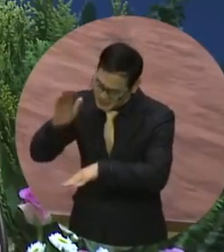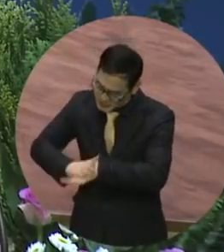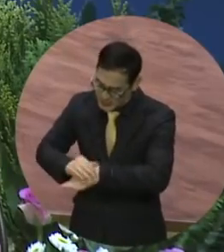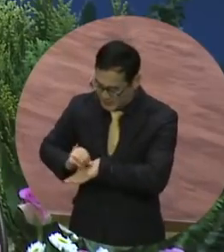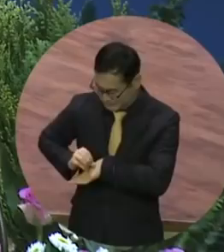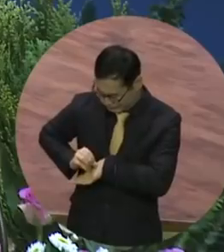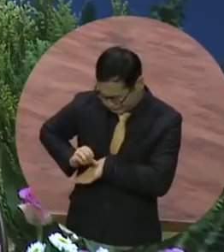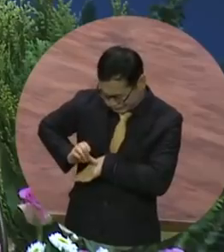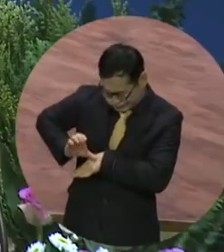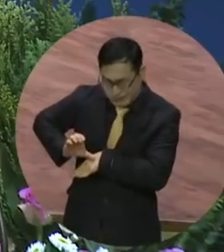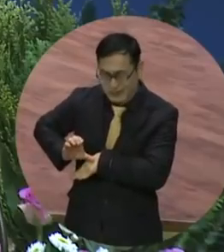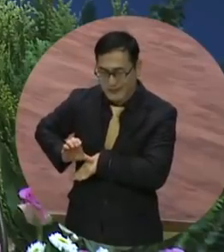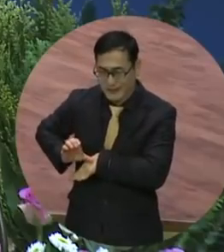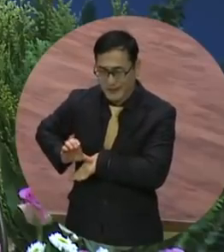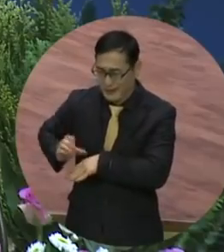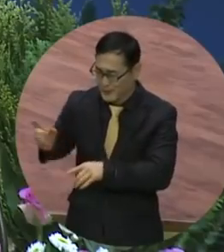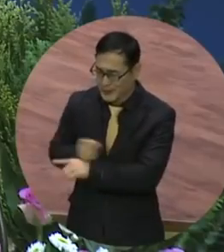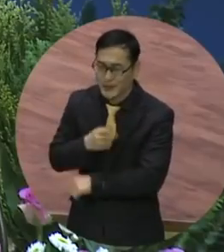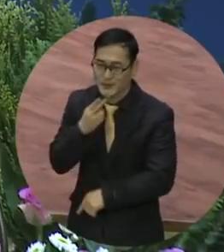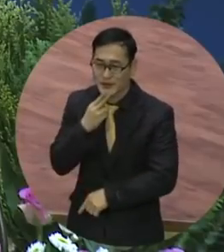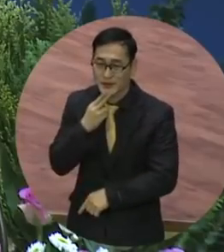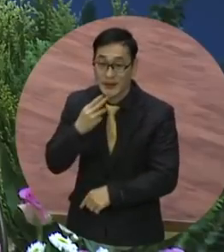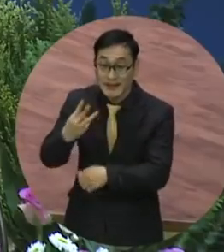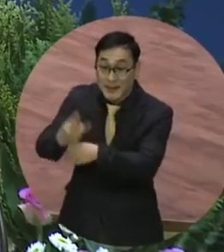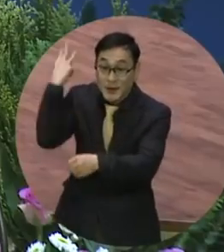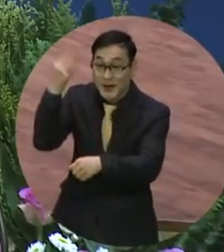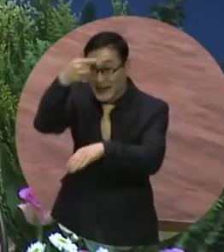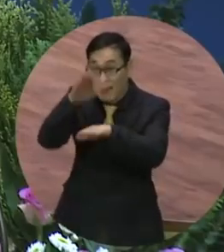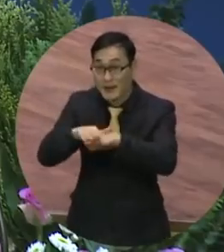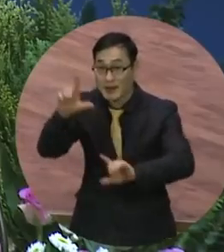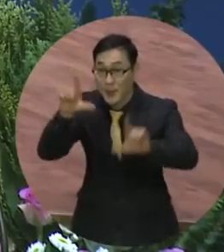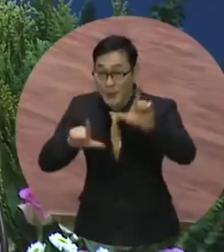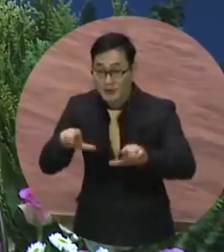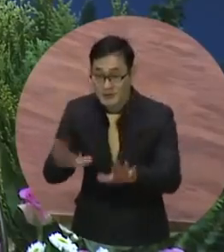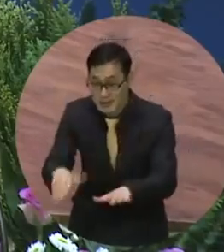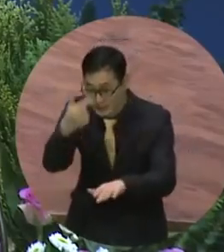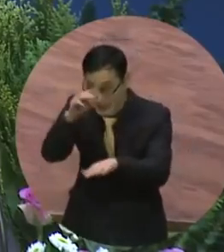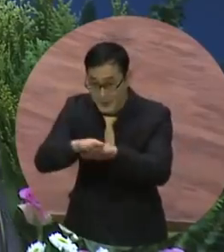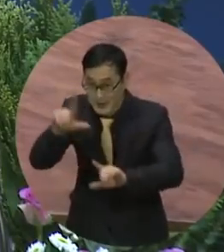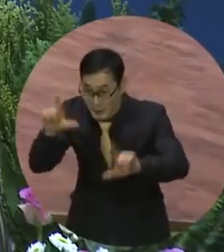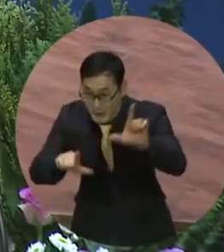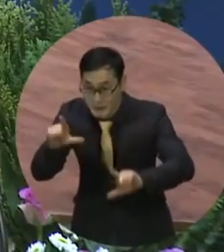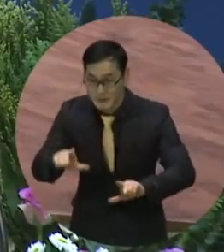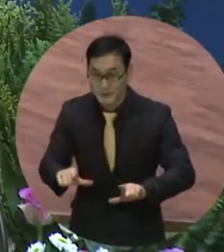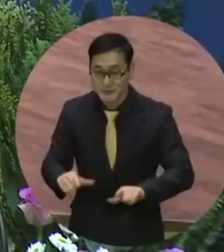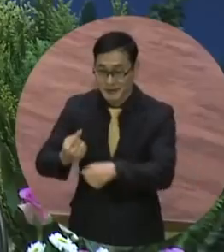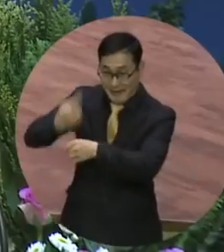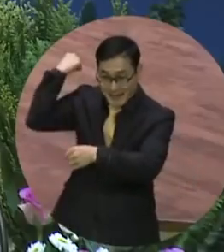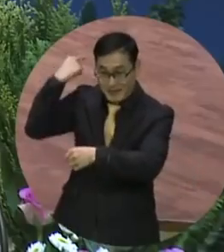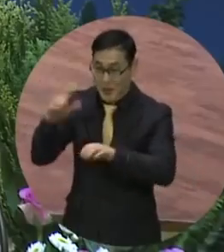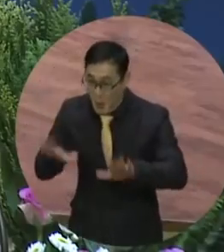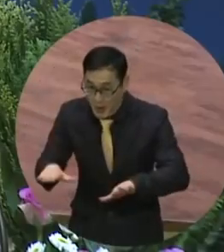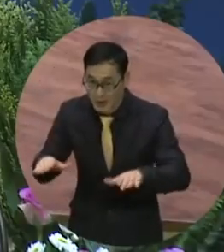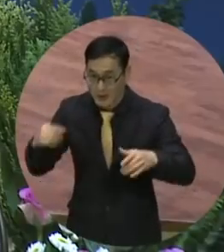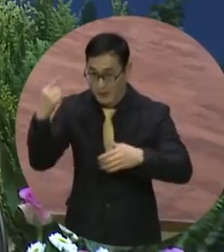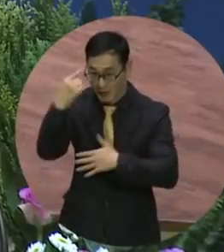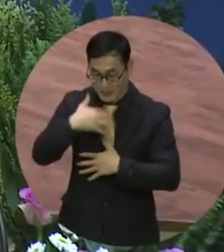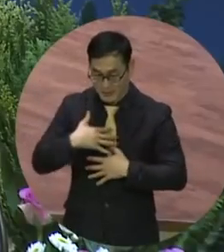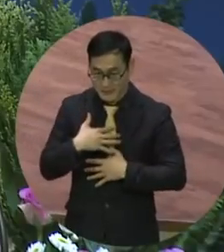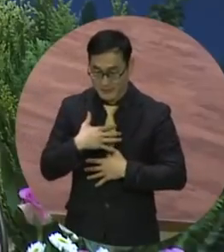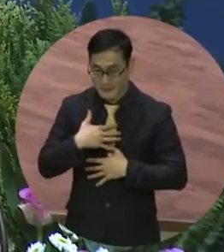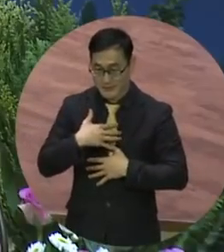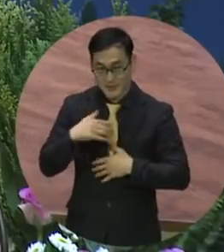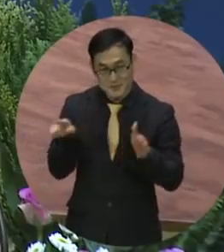어쩌면 3년 전 예배드리는 자세나 3년 후에 예배드리는 자세나 작년이나 올해나 사람의